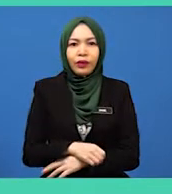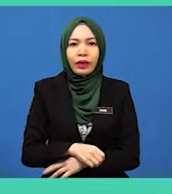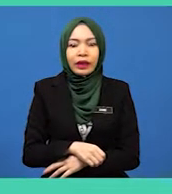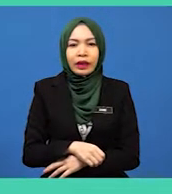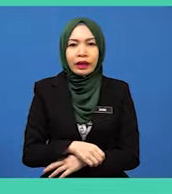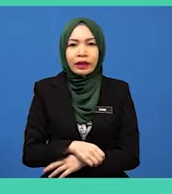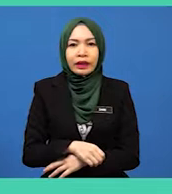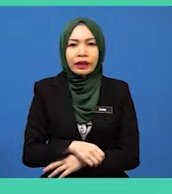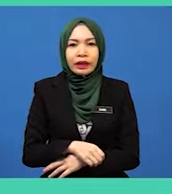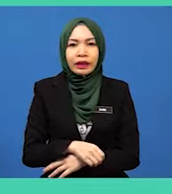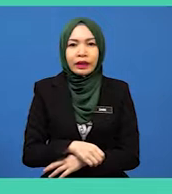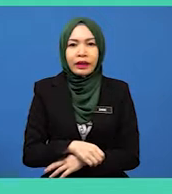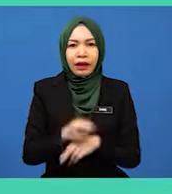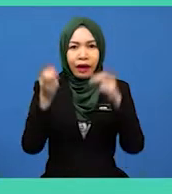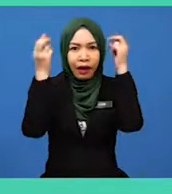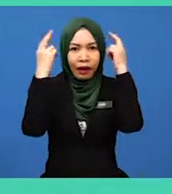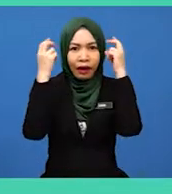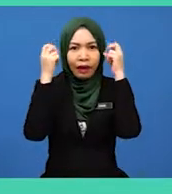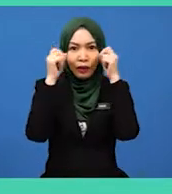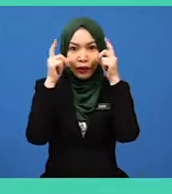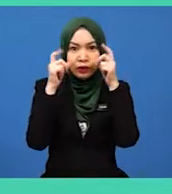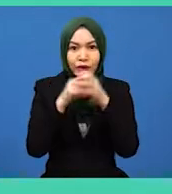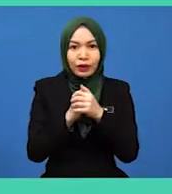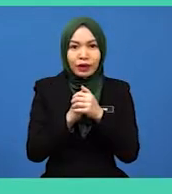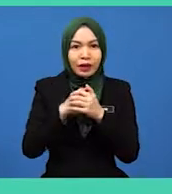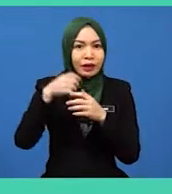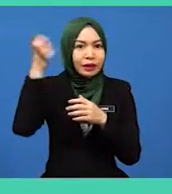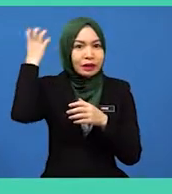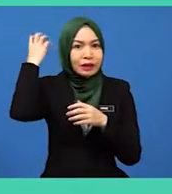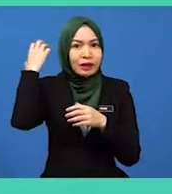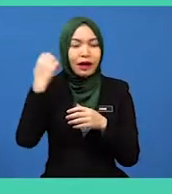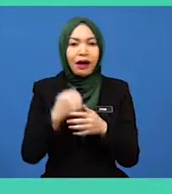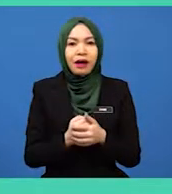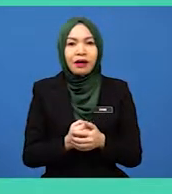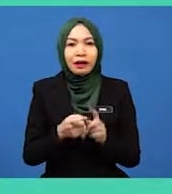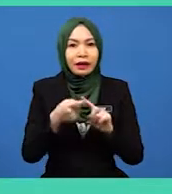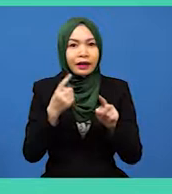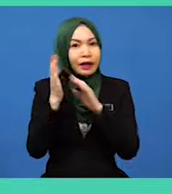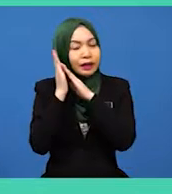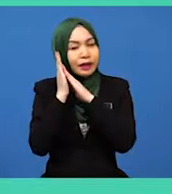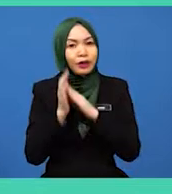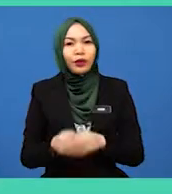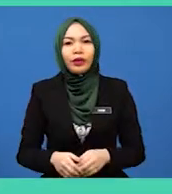Arnab tercengang daripada tidurnya. Oh, aku tertidur rupanya.